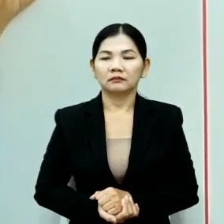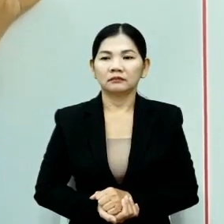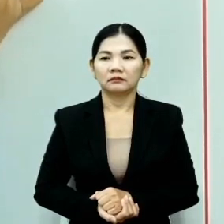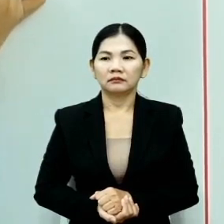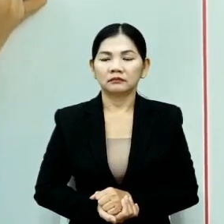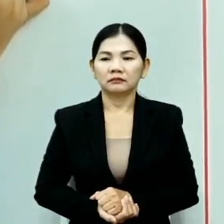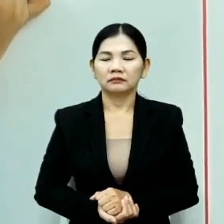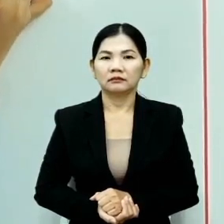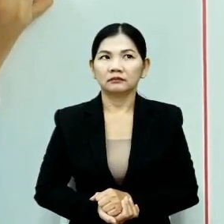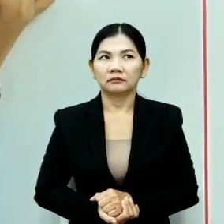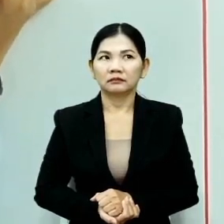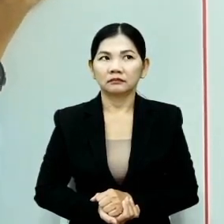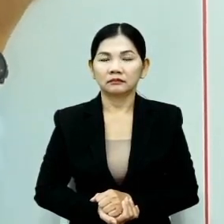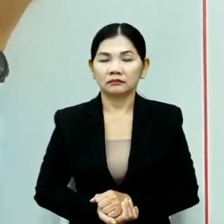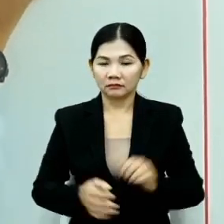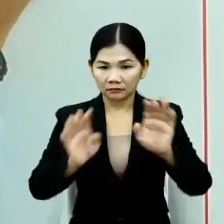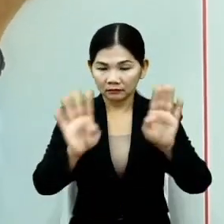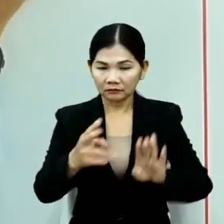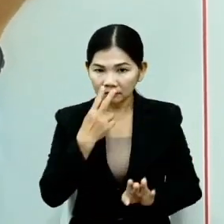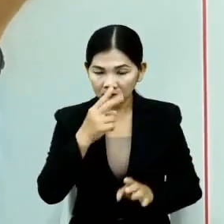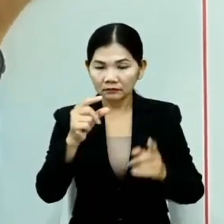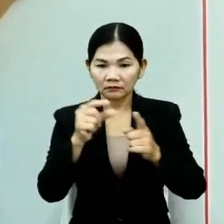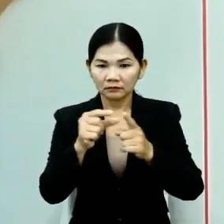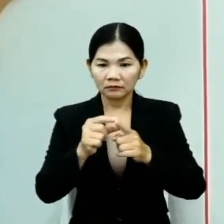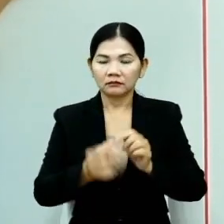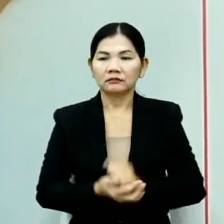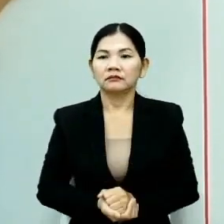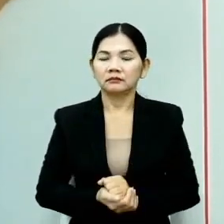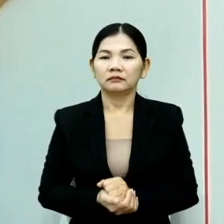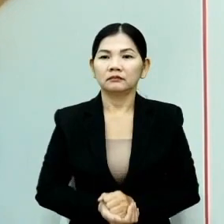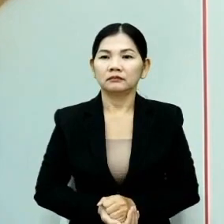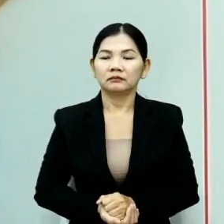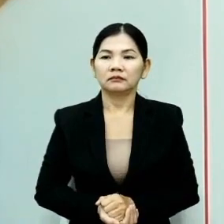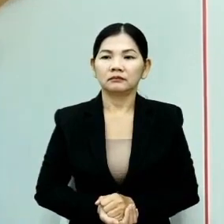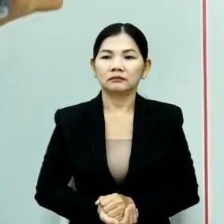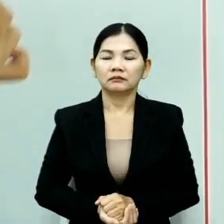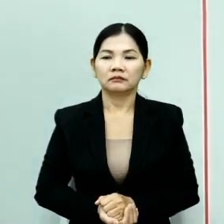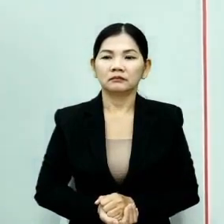កូនបាយមកក្តាខៀនដើម្បីត្រៀមខ្លួនអានពាក្យនៅលើក្តាខៀន